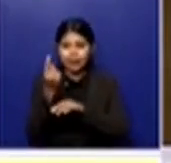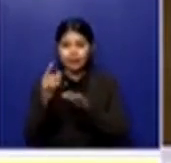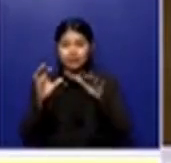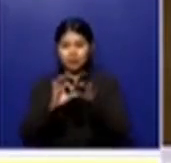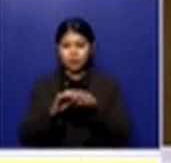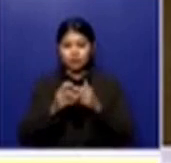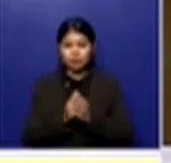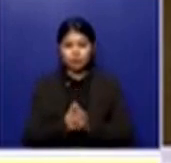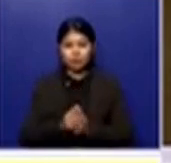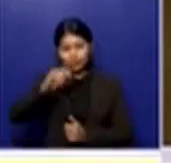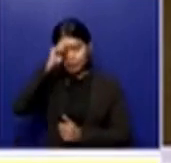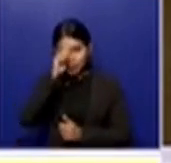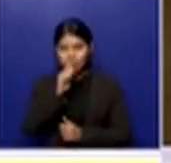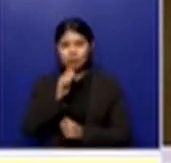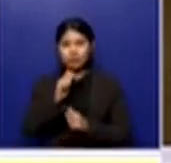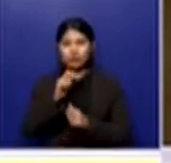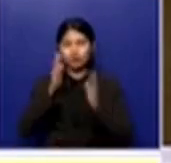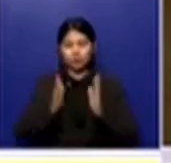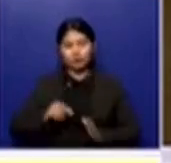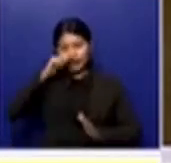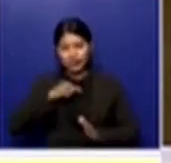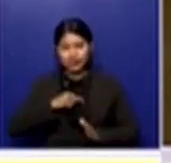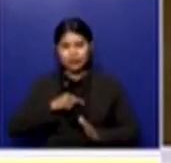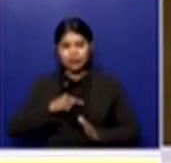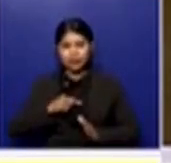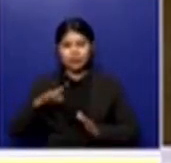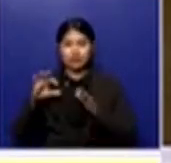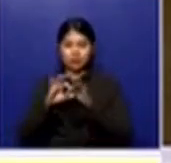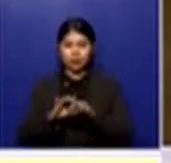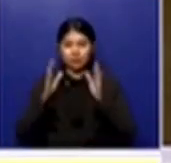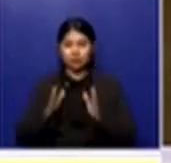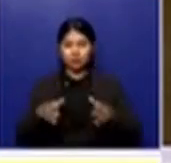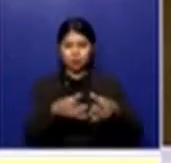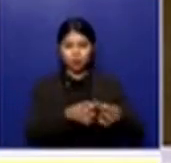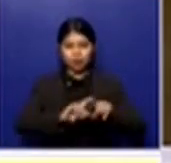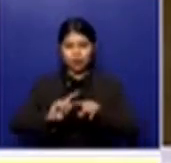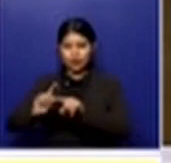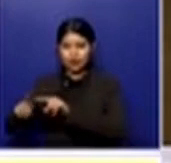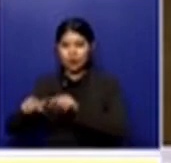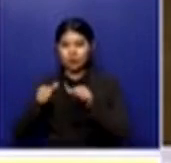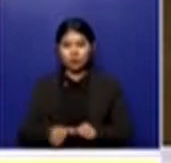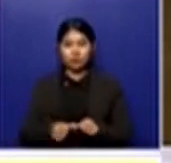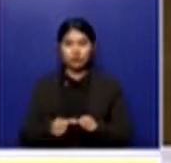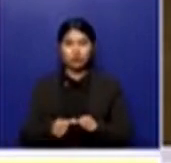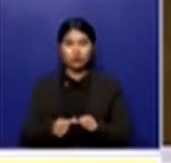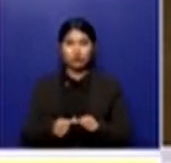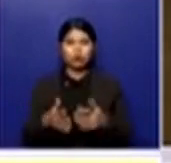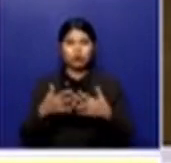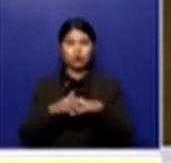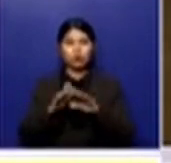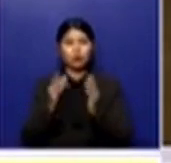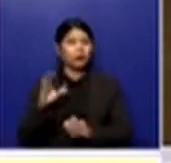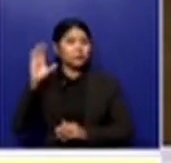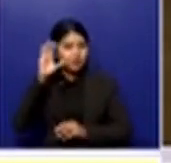และจิตวิญญาณของความเป็นคนไทยโดยเฉพาะความเป็นคนกลุ่มต่างๆที่เราอยู่ได้ด้วยเรื่องของความศรัทธา